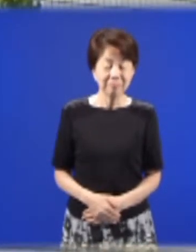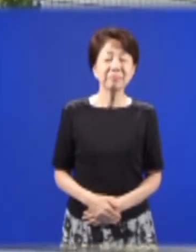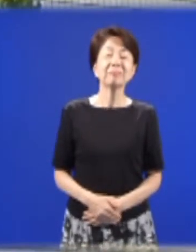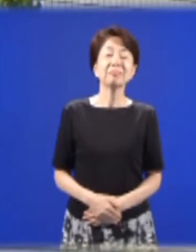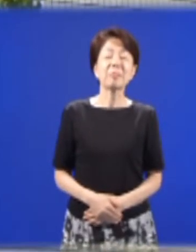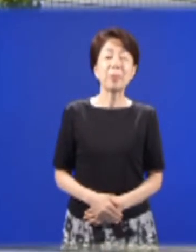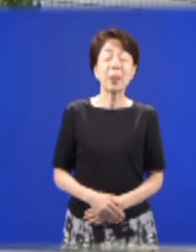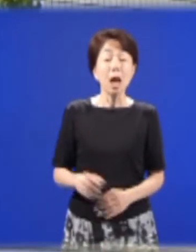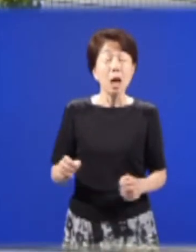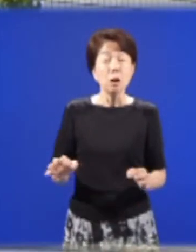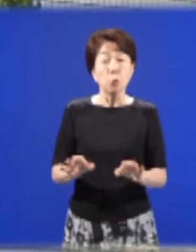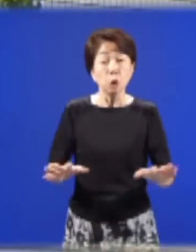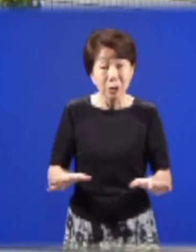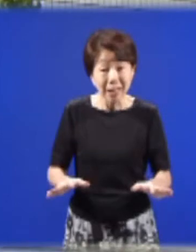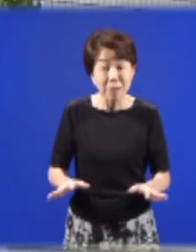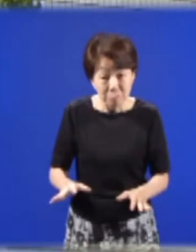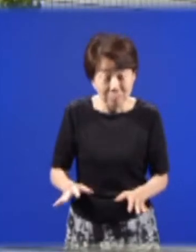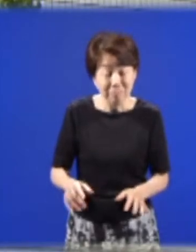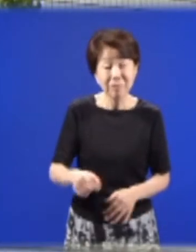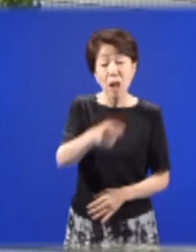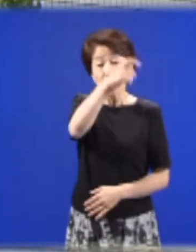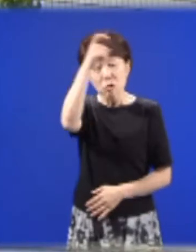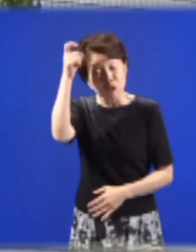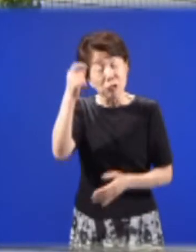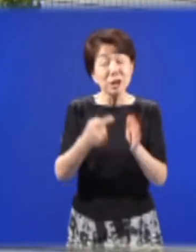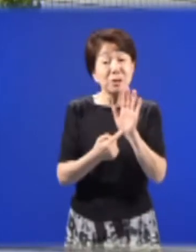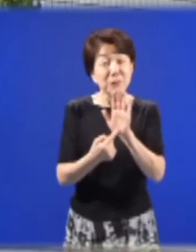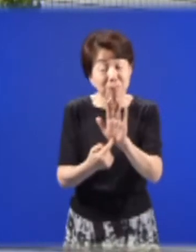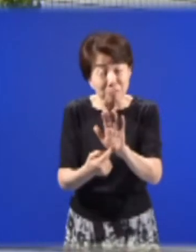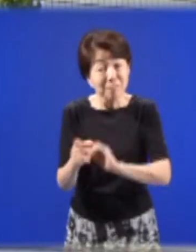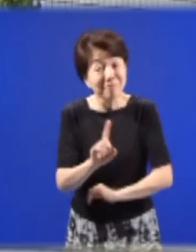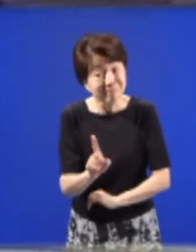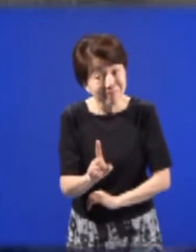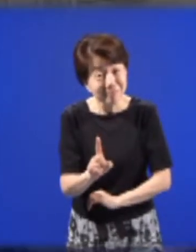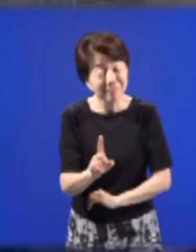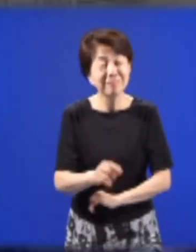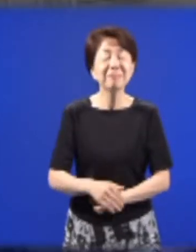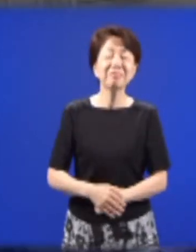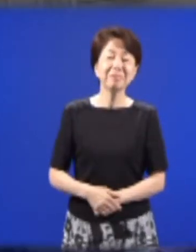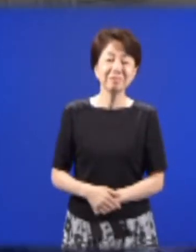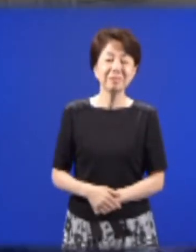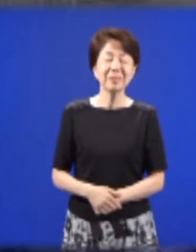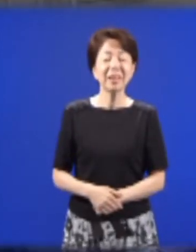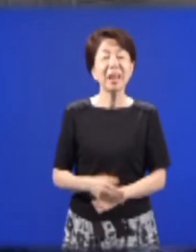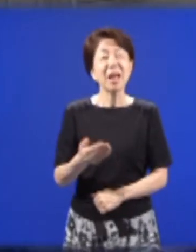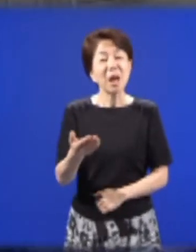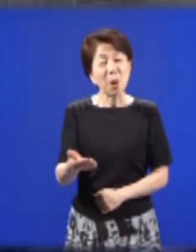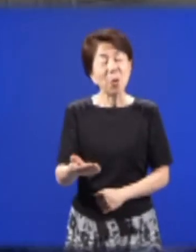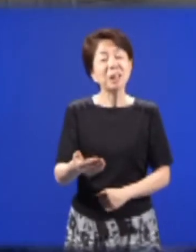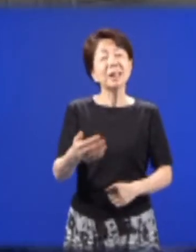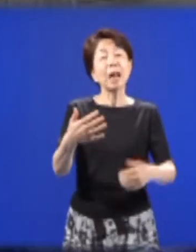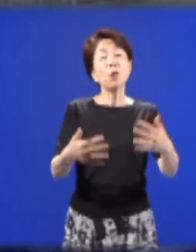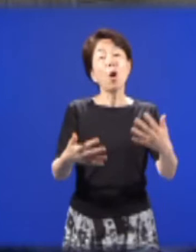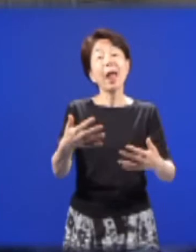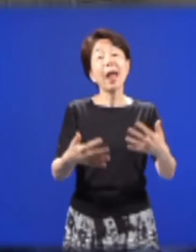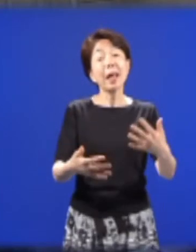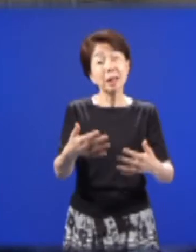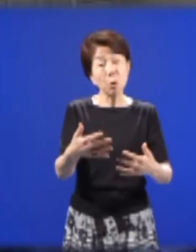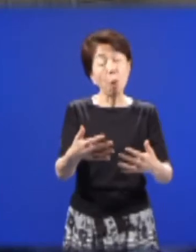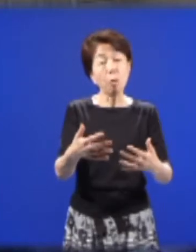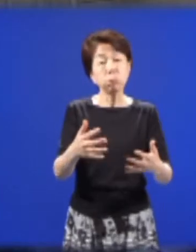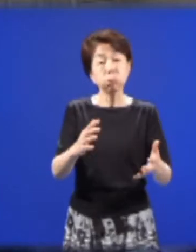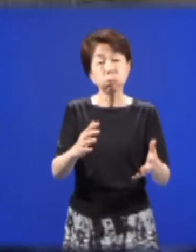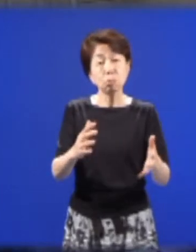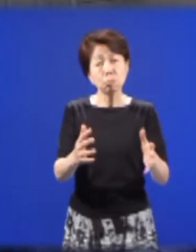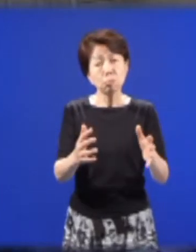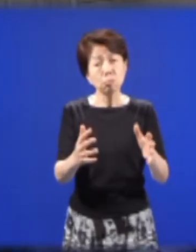さて突然ですがここでクイズです。こちらの映像でだんだんと変